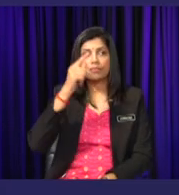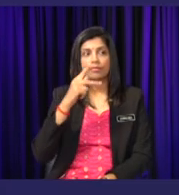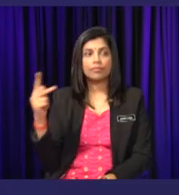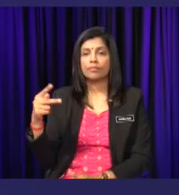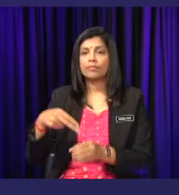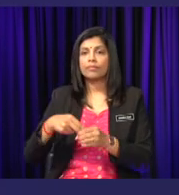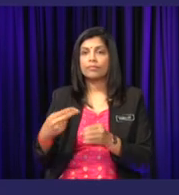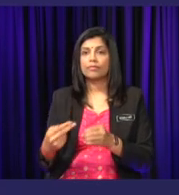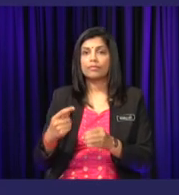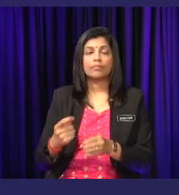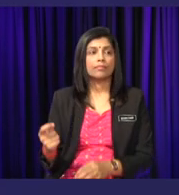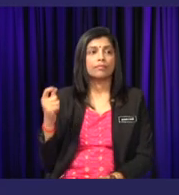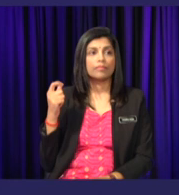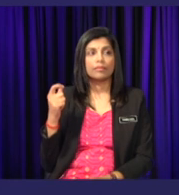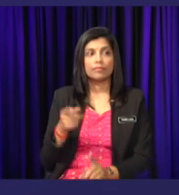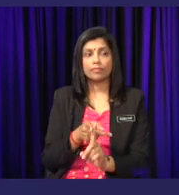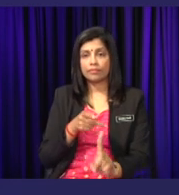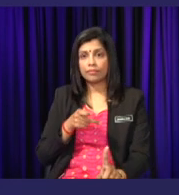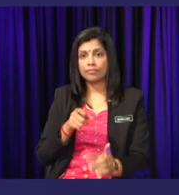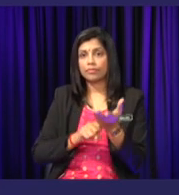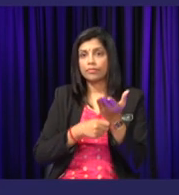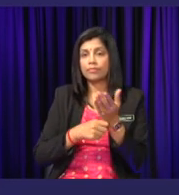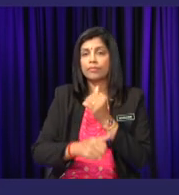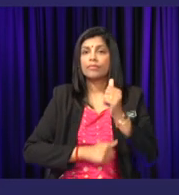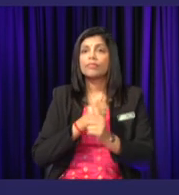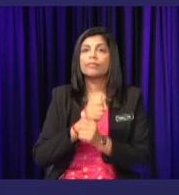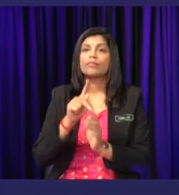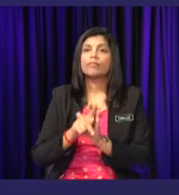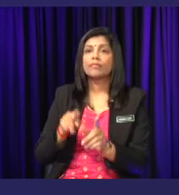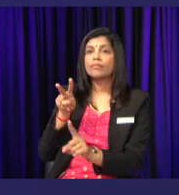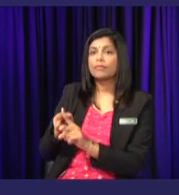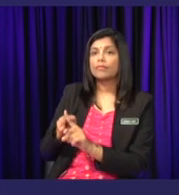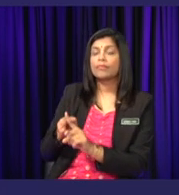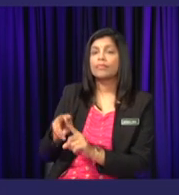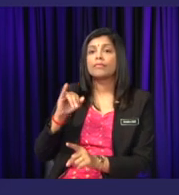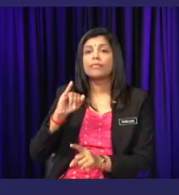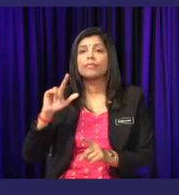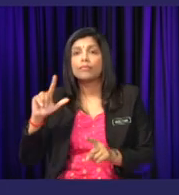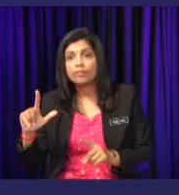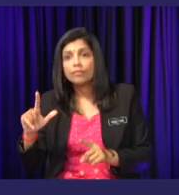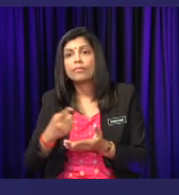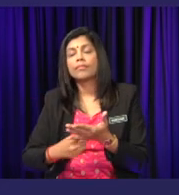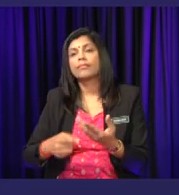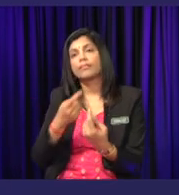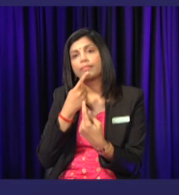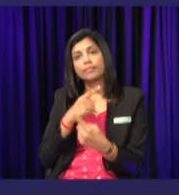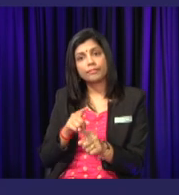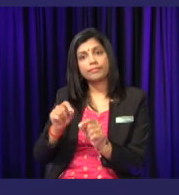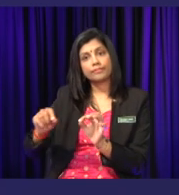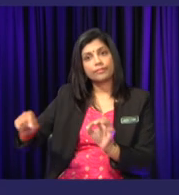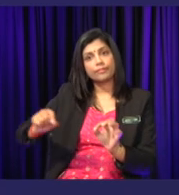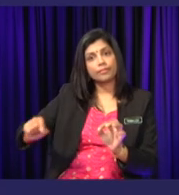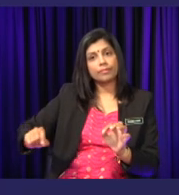apa baru masukkan dalam ayat yang lengkap itu yang terbaiklah ya Oke kita tengok macam mana